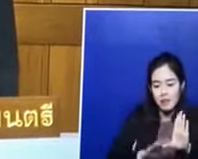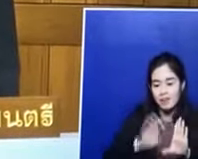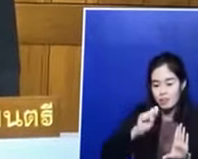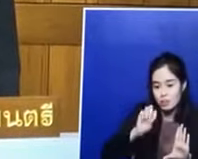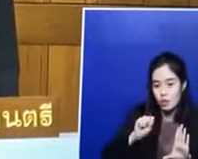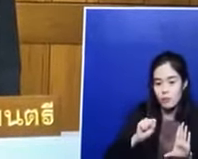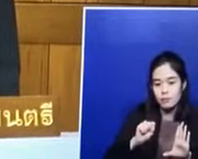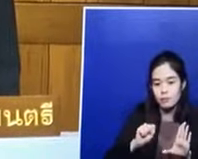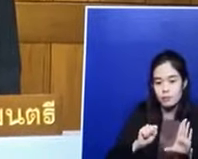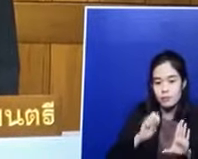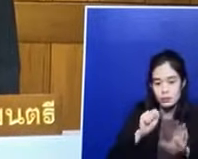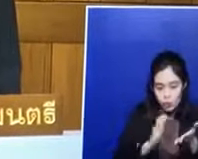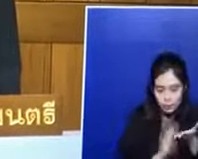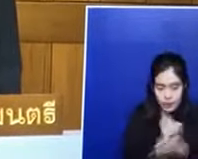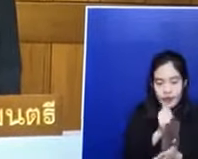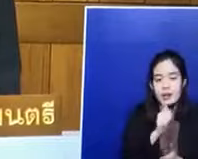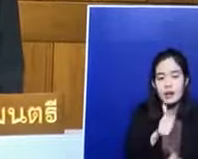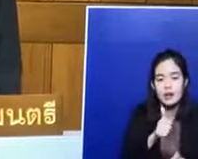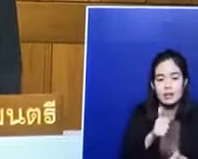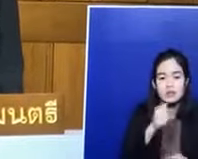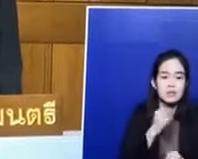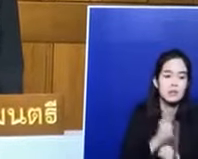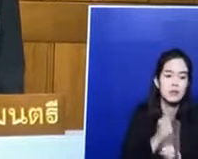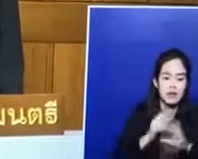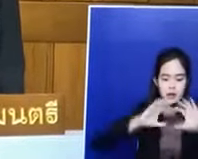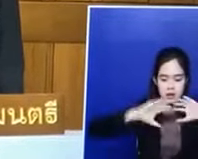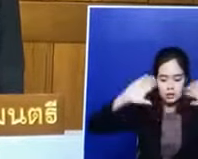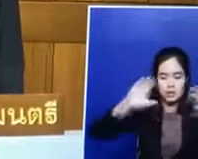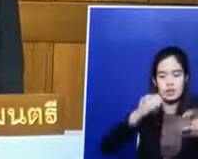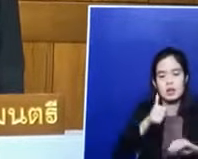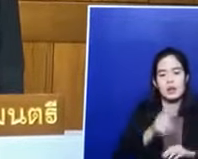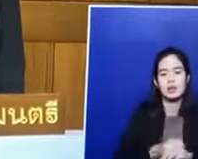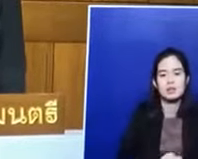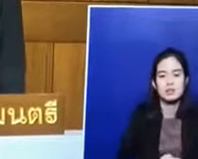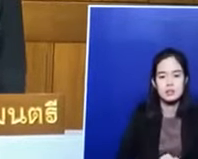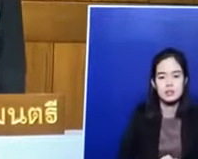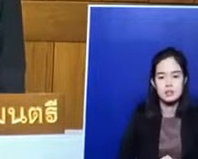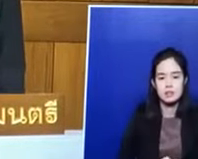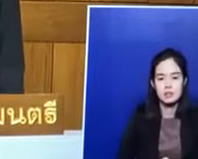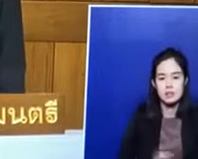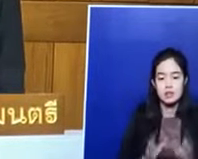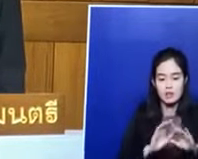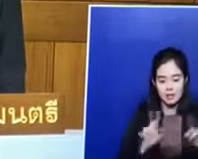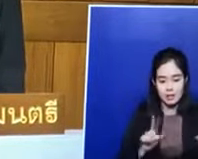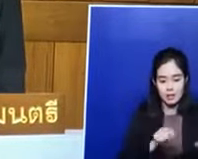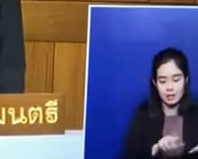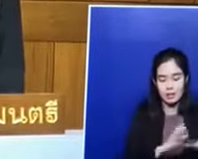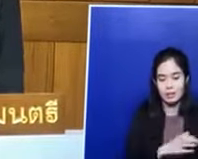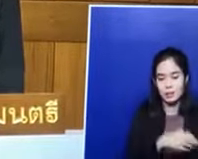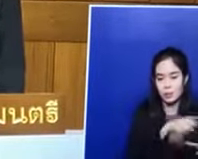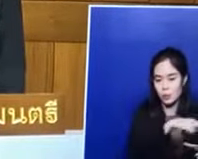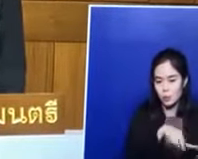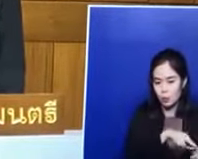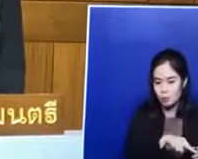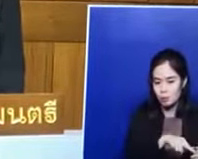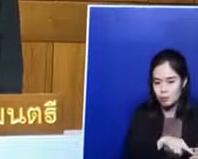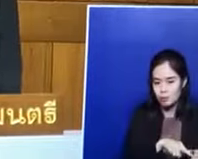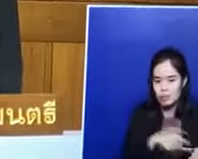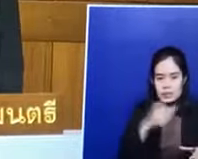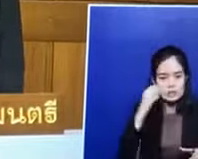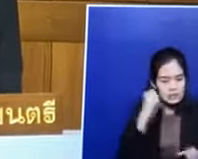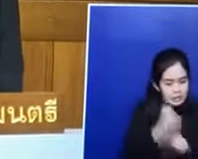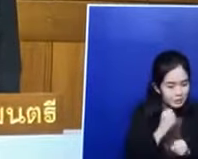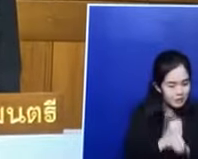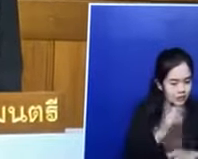รรจุวันนี้จะมี2ส่วนสอบมาทั่วไปก็ส่วนนึงส่วนนึงนี่สอบเฉพาะที่มีคุณสมบัติเฉพาะที่รู้เรื่องเทคโนโ